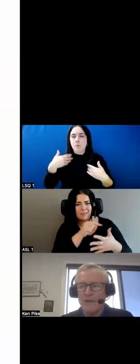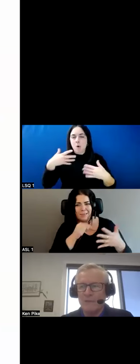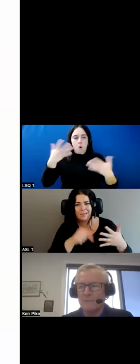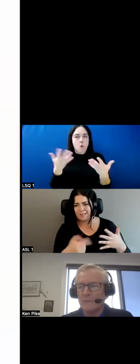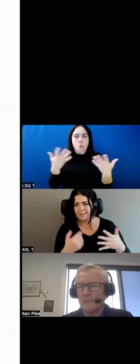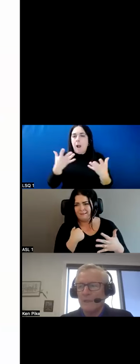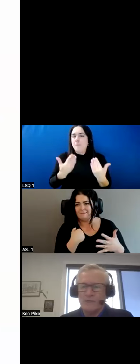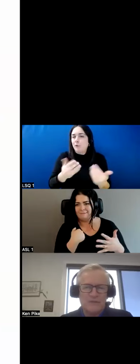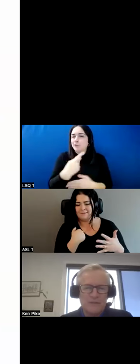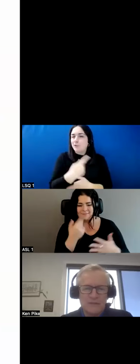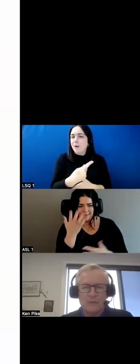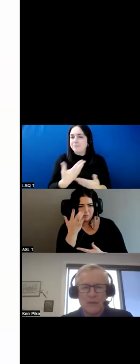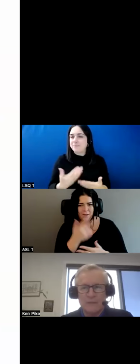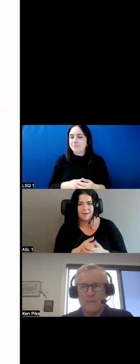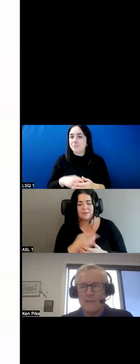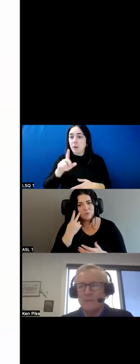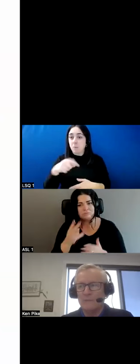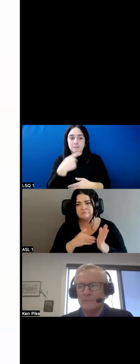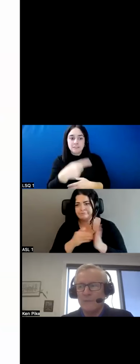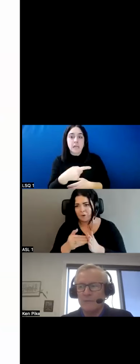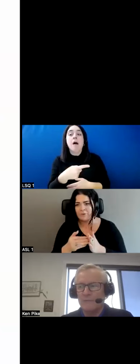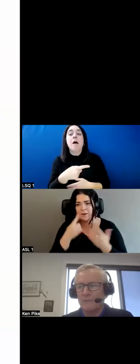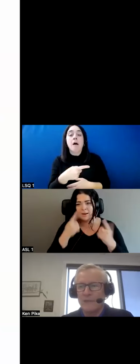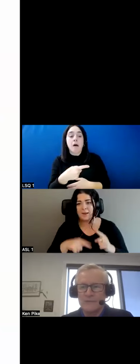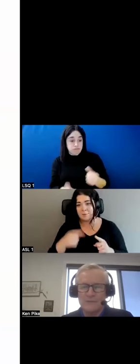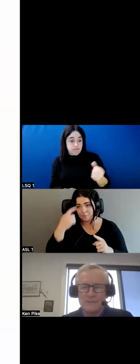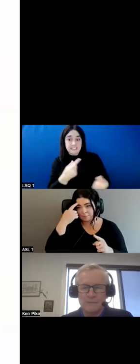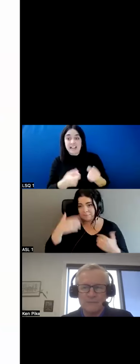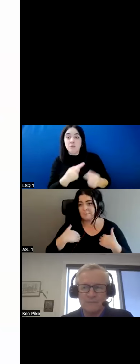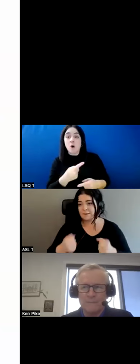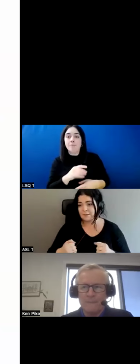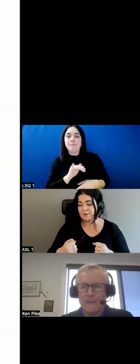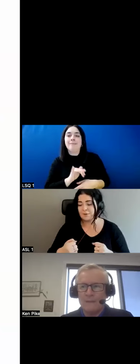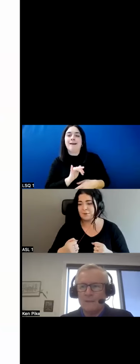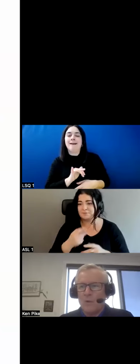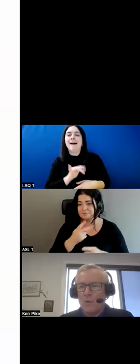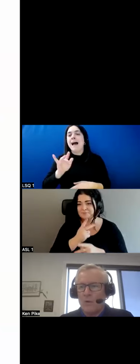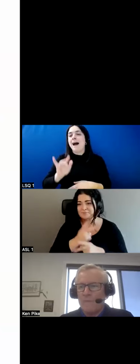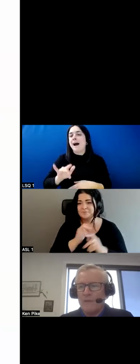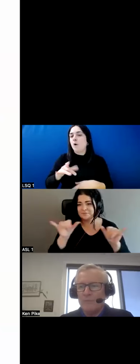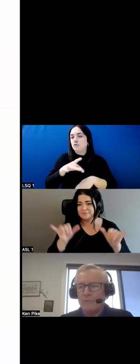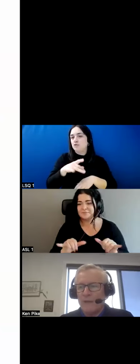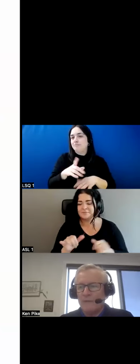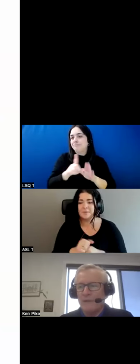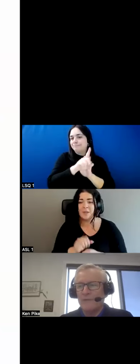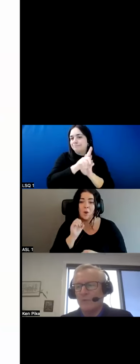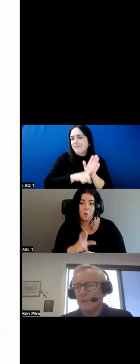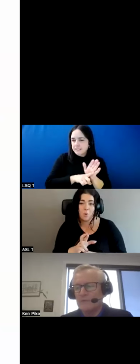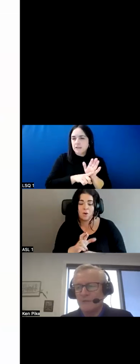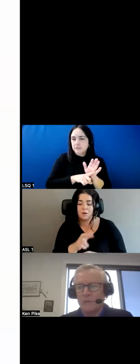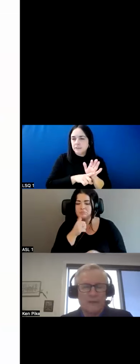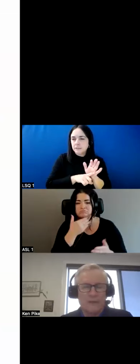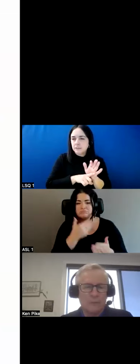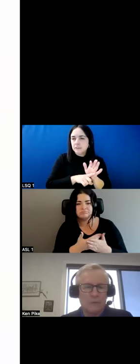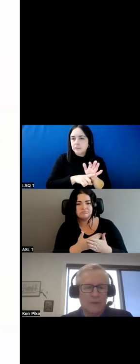Ils peuvent blâmer le handicap d'une personne pour les symptômes qu'elle présente. Ils peuvent ne pas fournir de soins de santé parce qu'ils pensent qu'ils ne sont pas